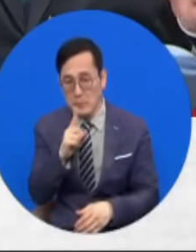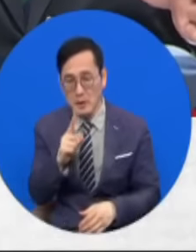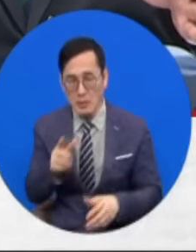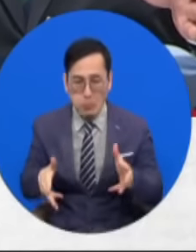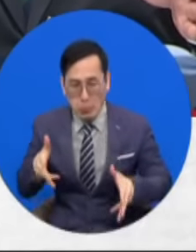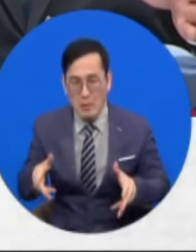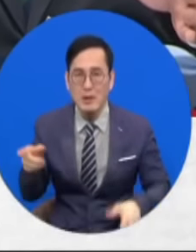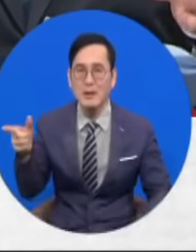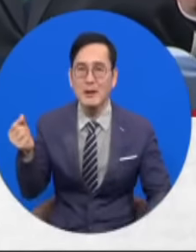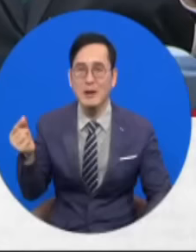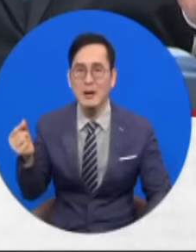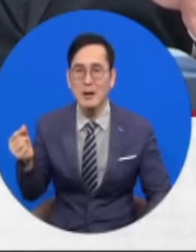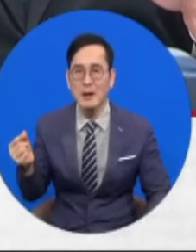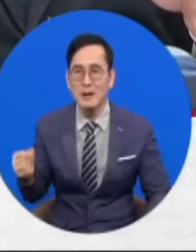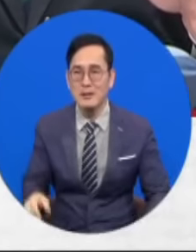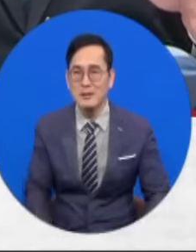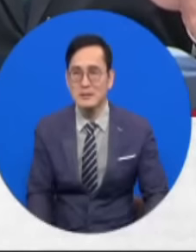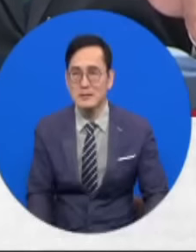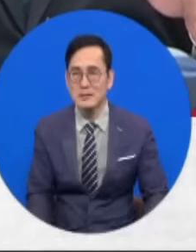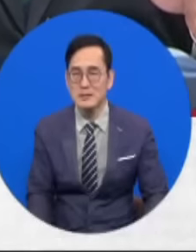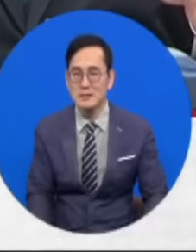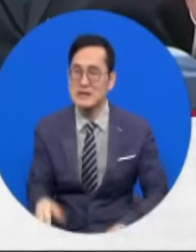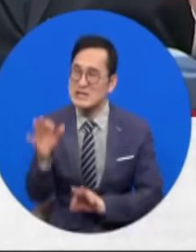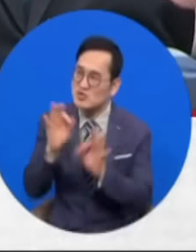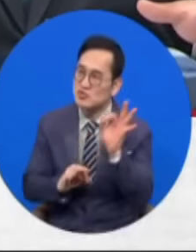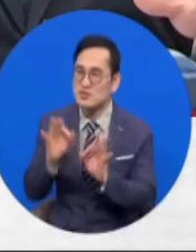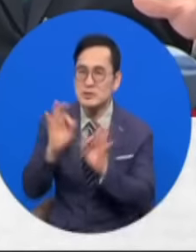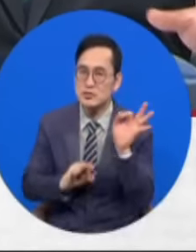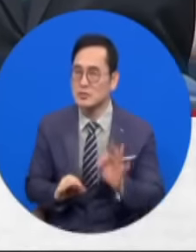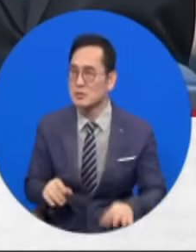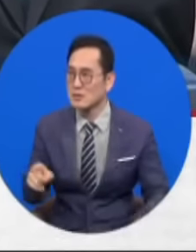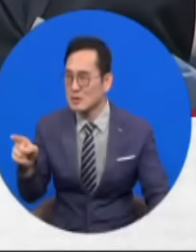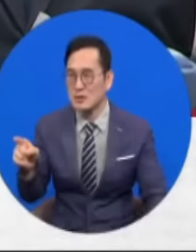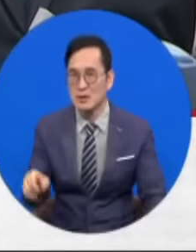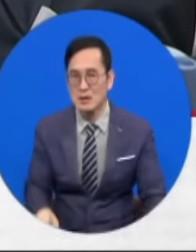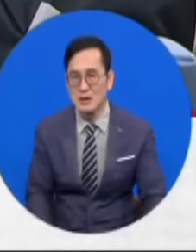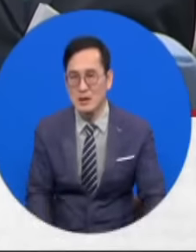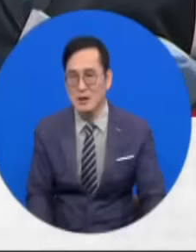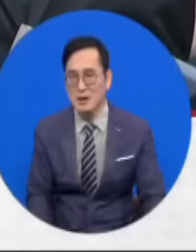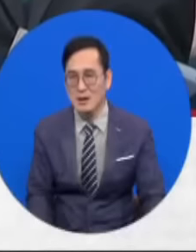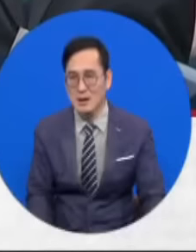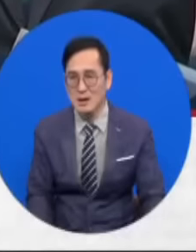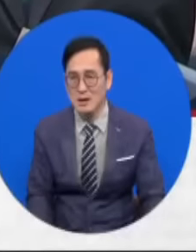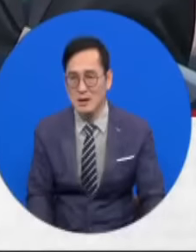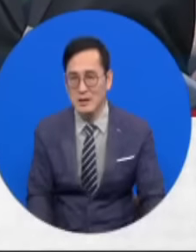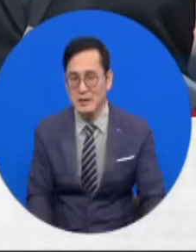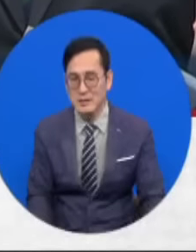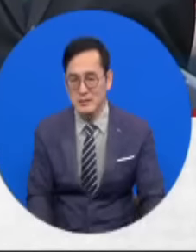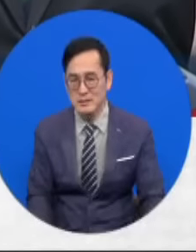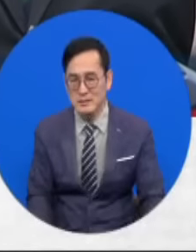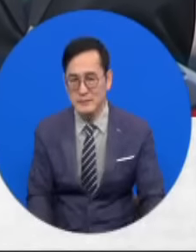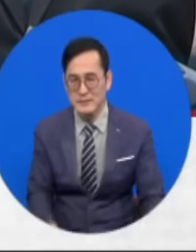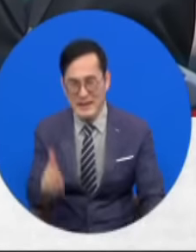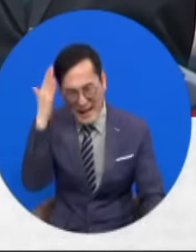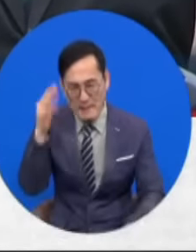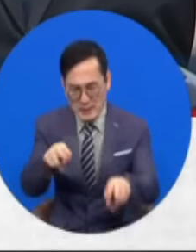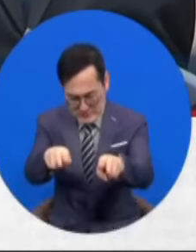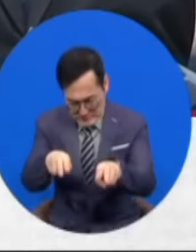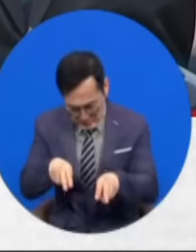그리고 그 그 실수조차도 국민들이 납득하기 어려운 너무 기초적인 실수를 했다 이렇게 돼 버리면 국민들이 어떻게 경찰의 결과